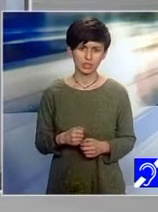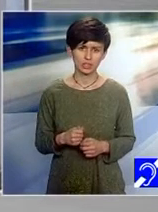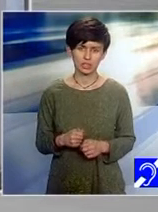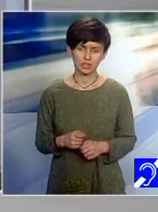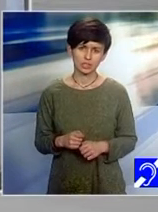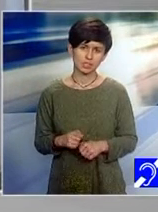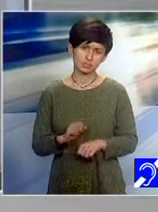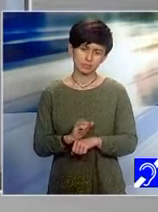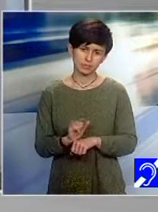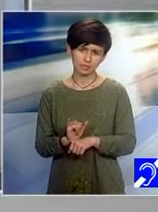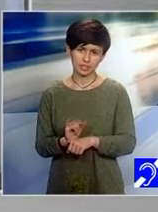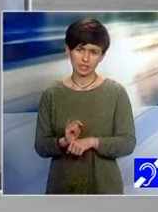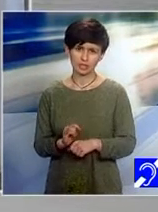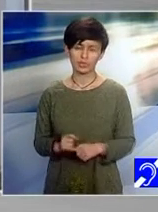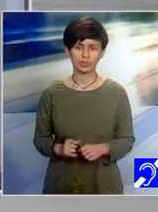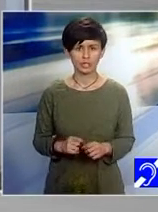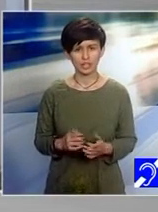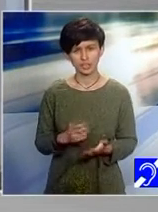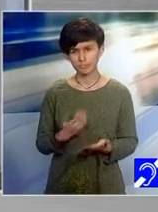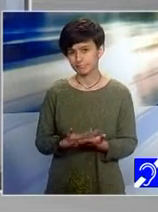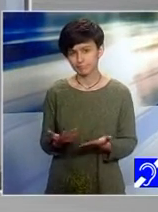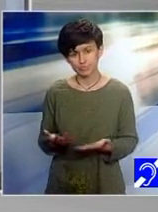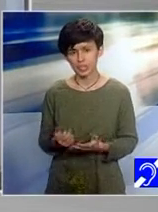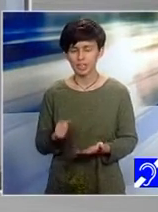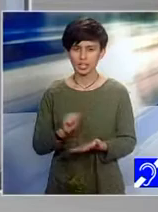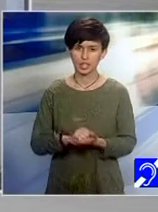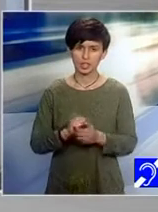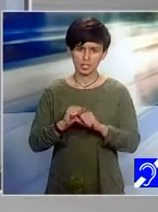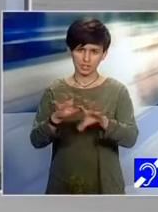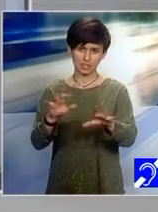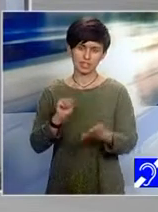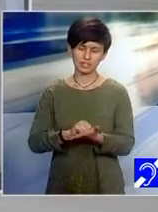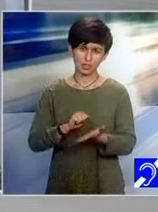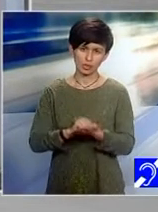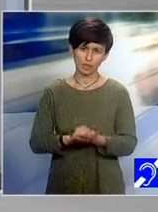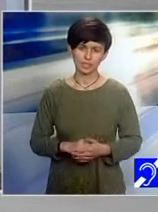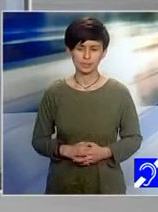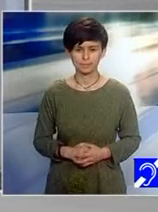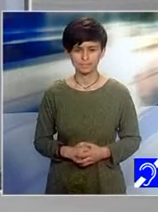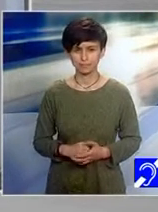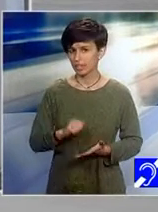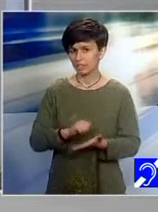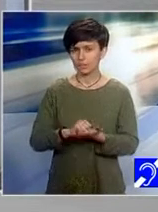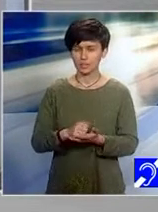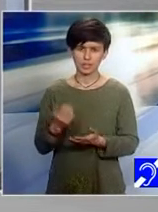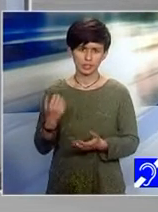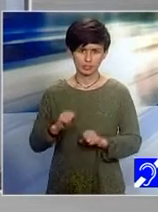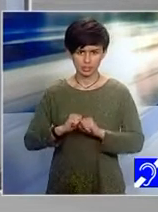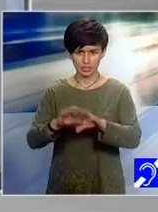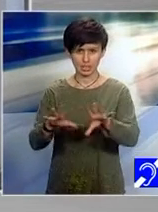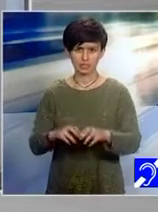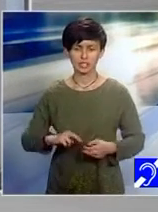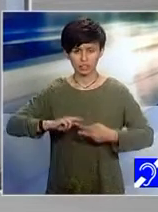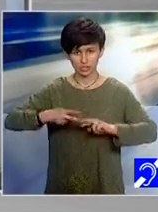sa, va lansa o carte, o carte care de fapt a fost lansată și tradusă deja în limba